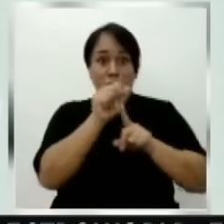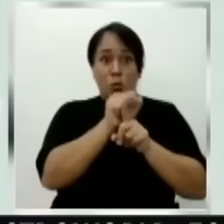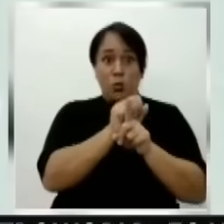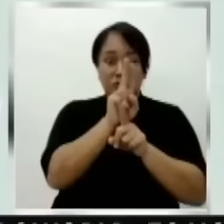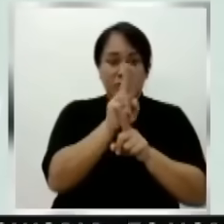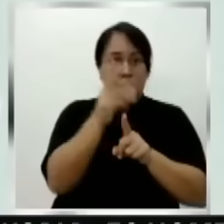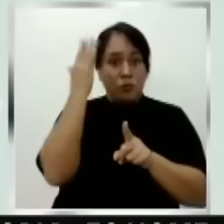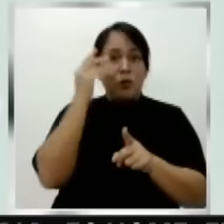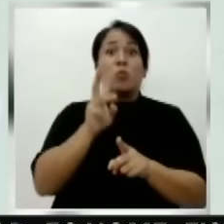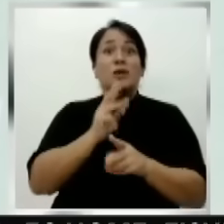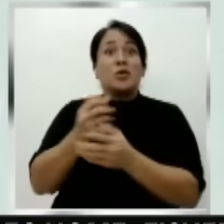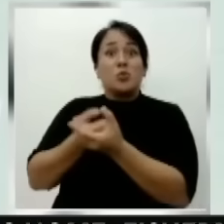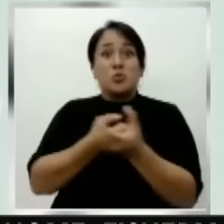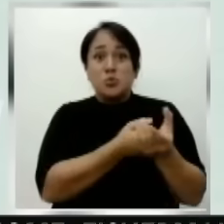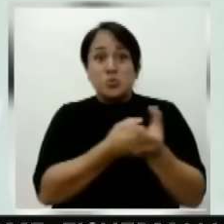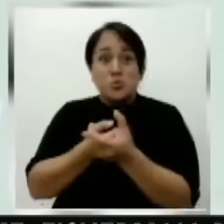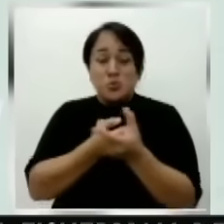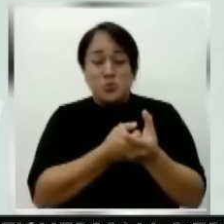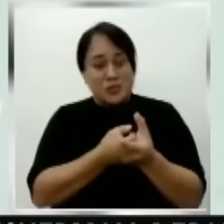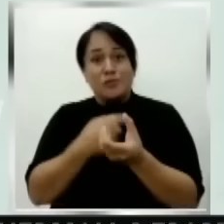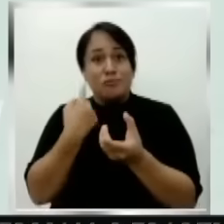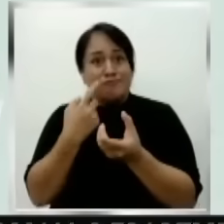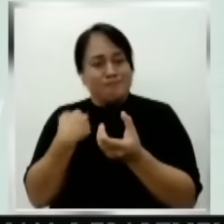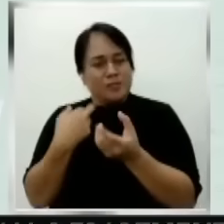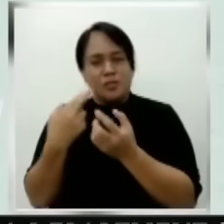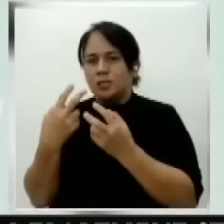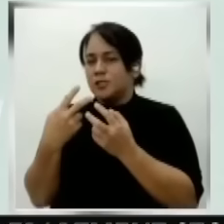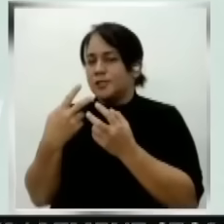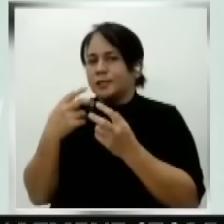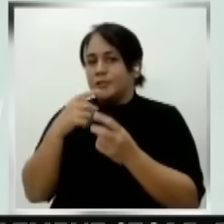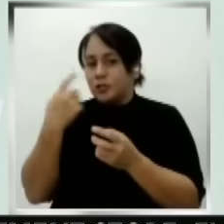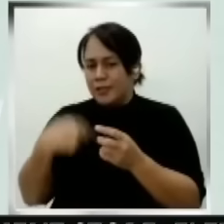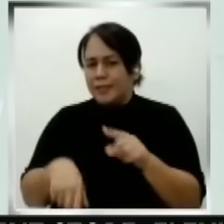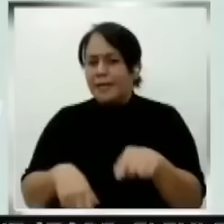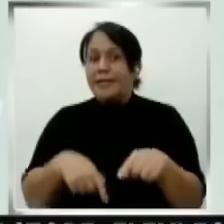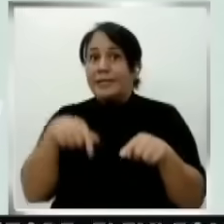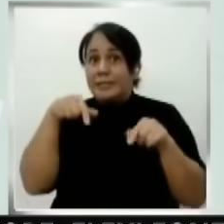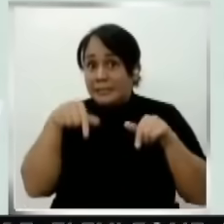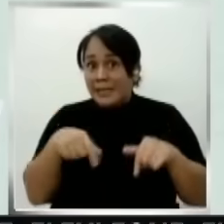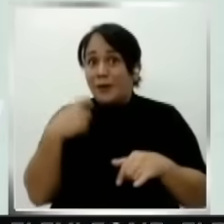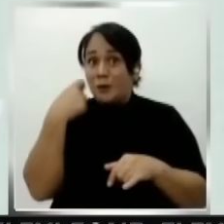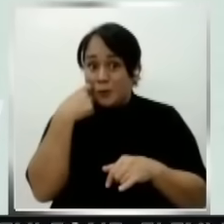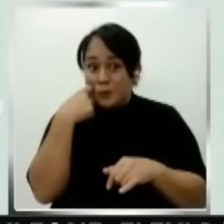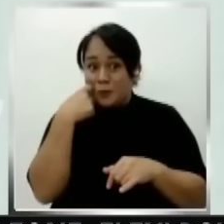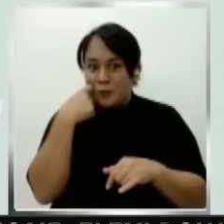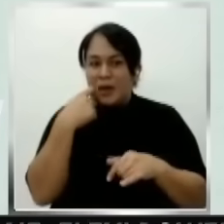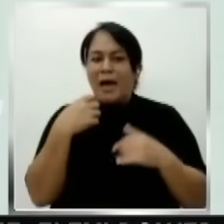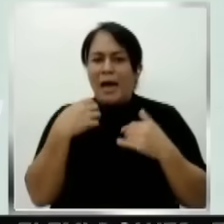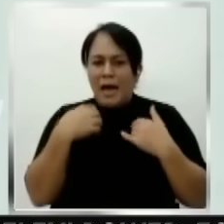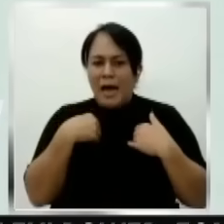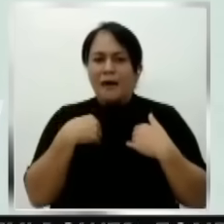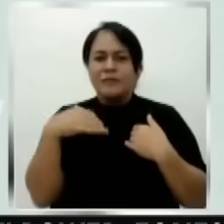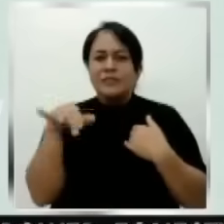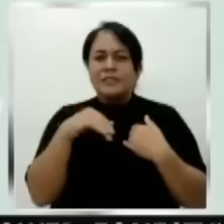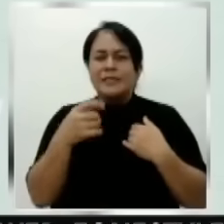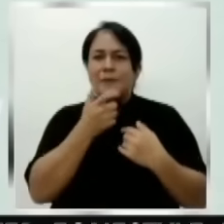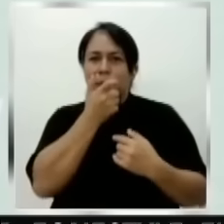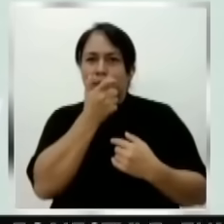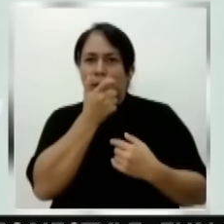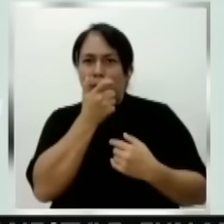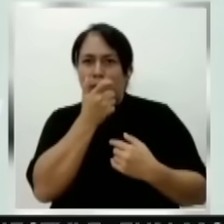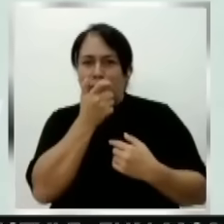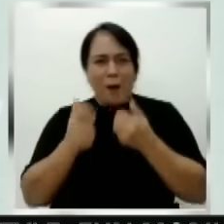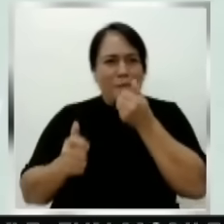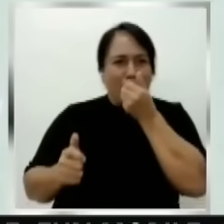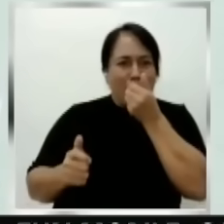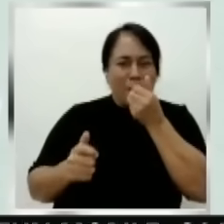tubig ng China Coast Guard ang ating resupply ships, sa operasyon daw kaninang umaga, nagpalitan lamang ng radio challenge ang China at